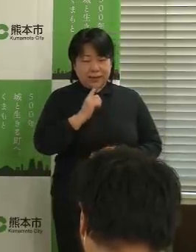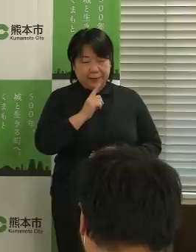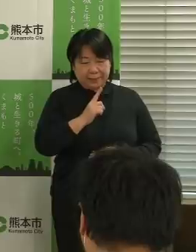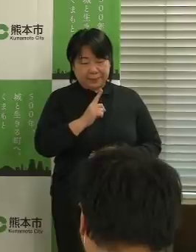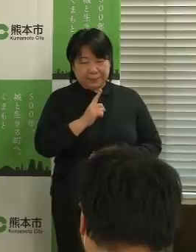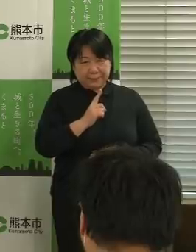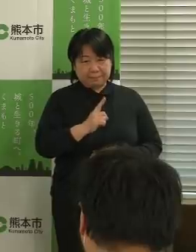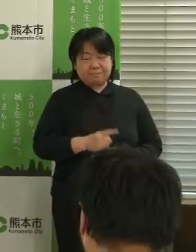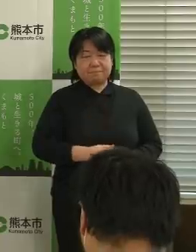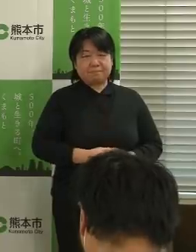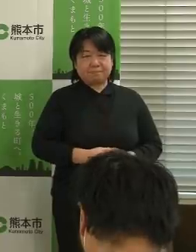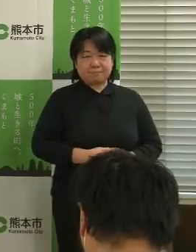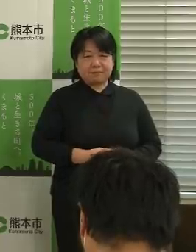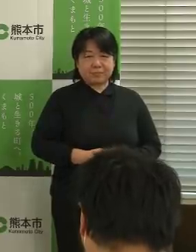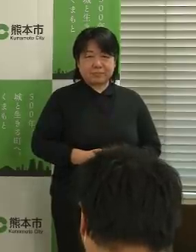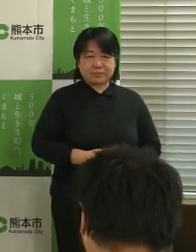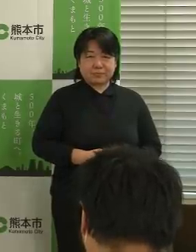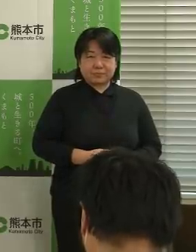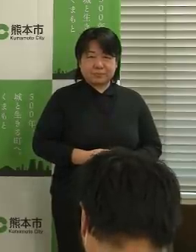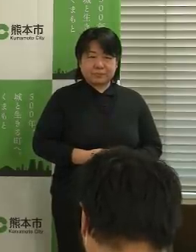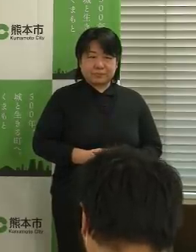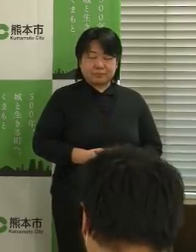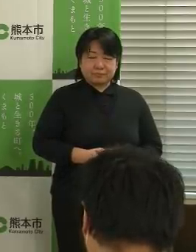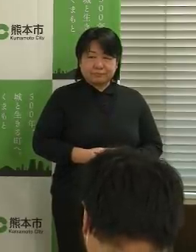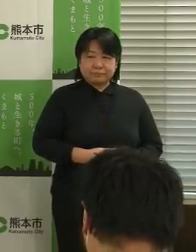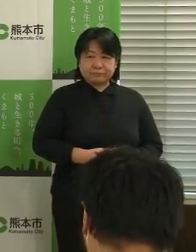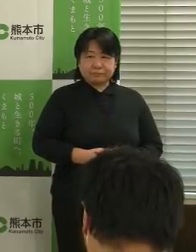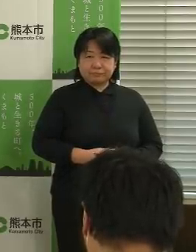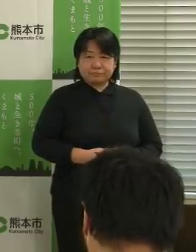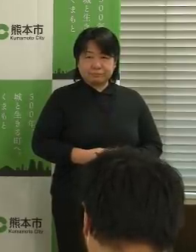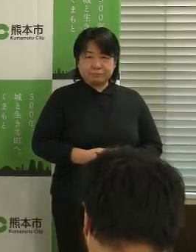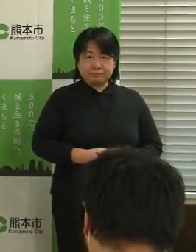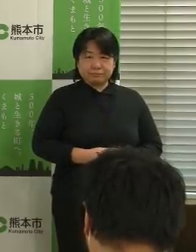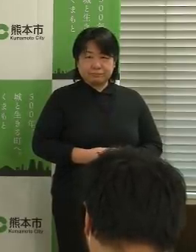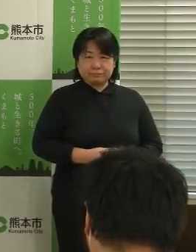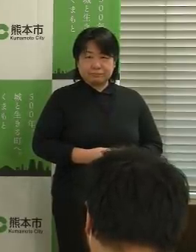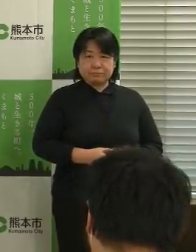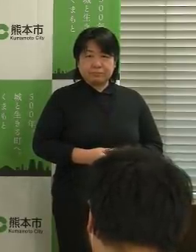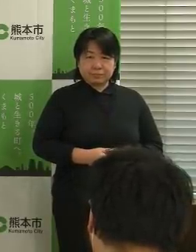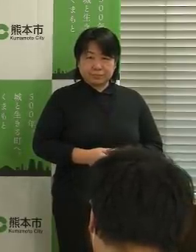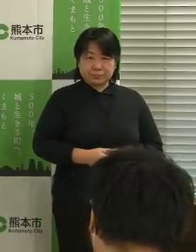るというような状況になっているということでございます。